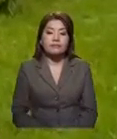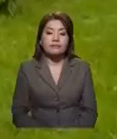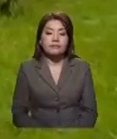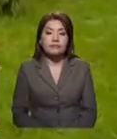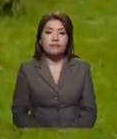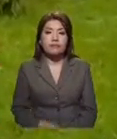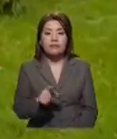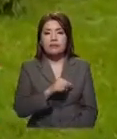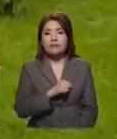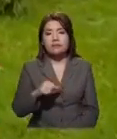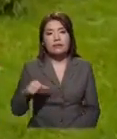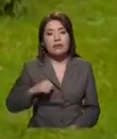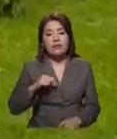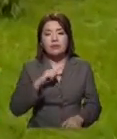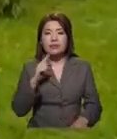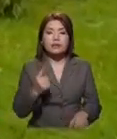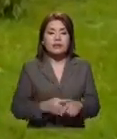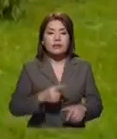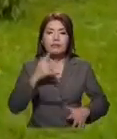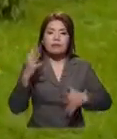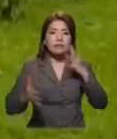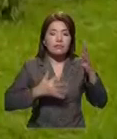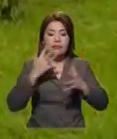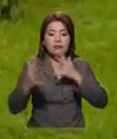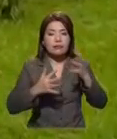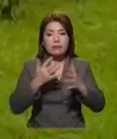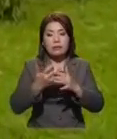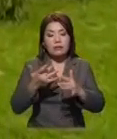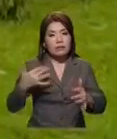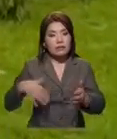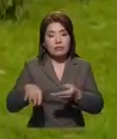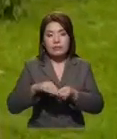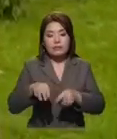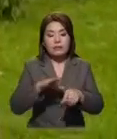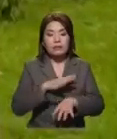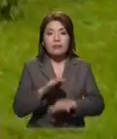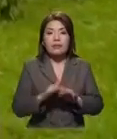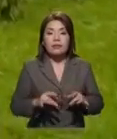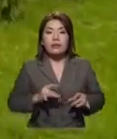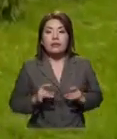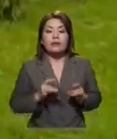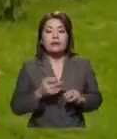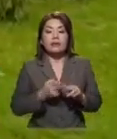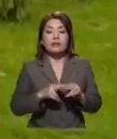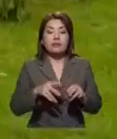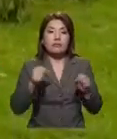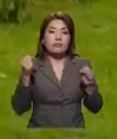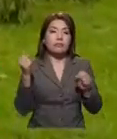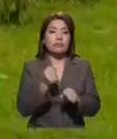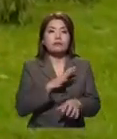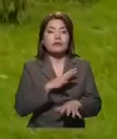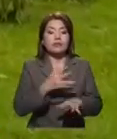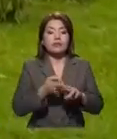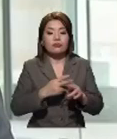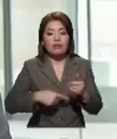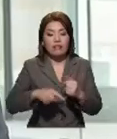Это был самый сильный ветер, который я когда-либо видел, поэтому было довольно страшно, дети нервничали. Слышался страшный грохот, мы понимали, что это рушится